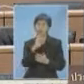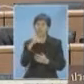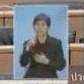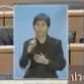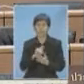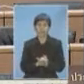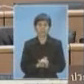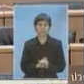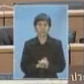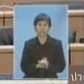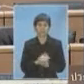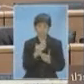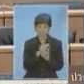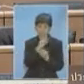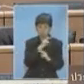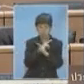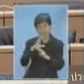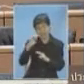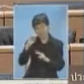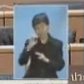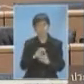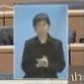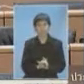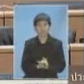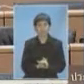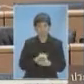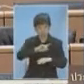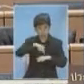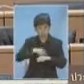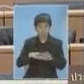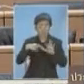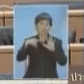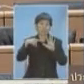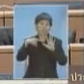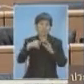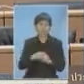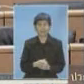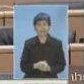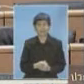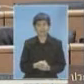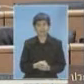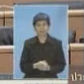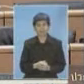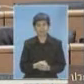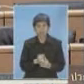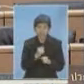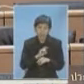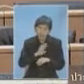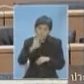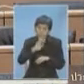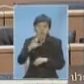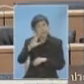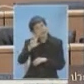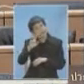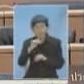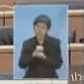มาณนั้น100ปอนด์คูณ50บาทครับชั่วโมงนึง 5,000 บาทเองฮะใช้อยู่ 3-4 ครั้งเท่านั้นแหละครับ